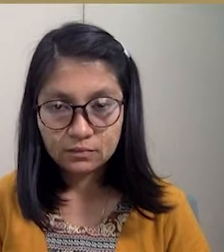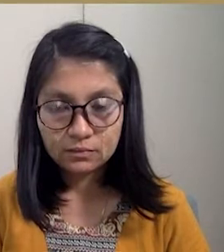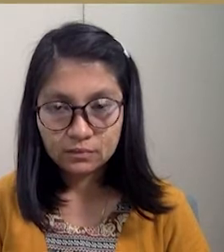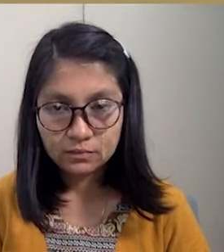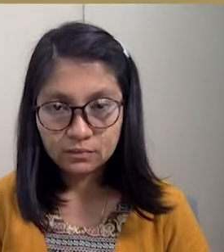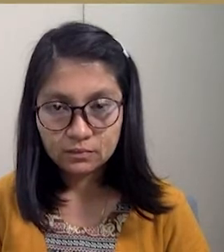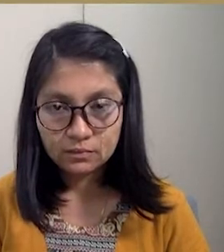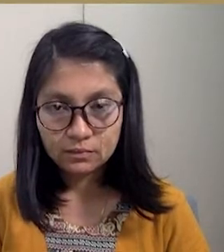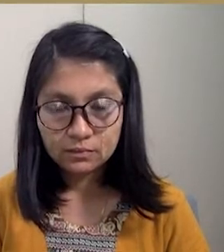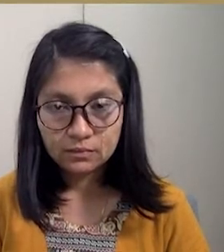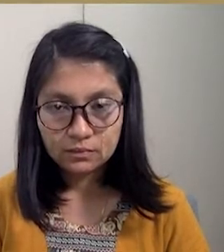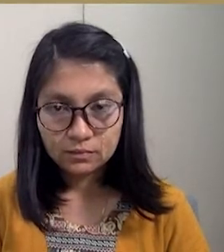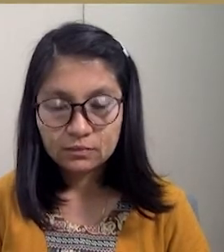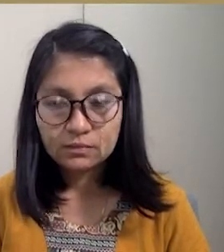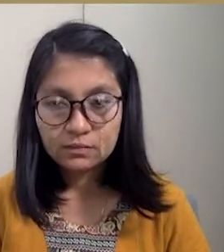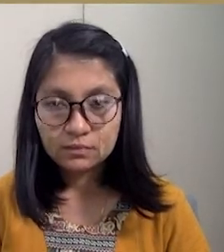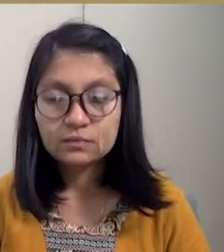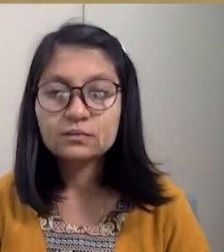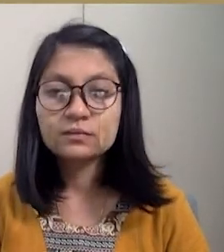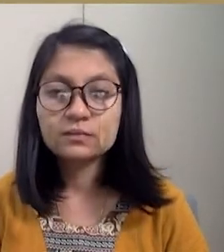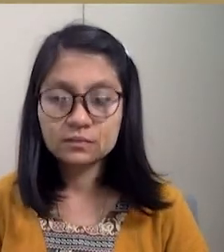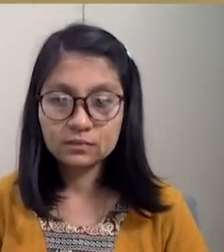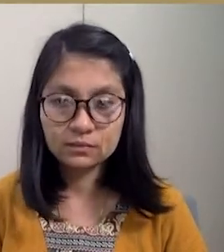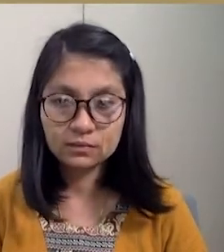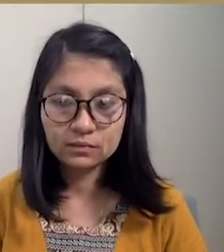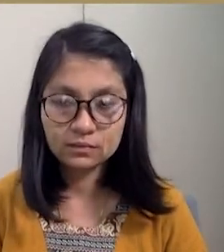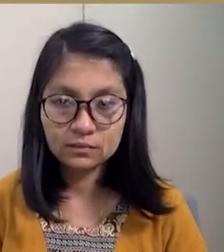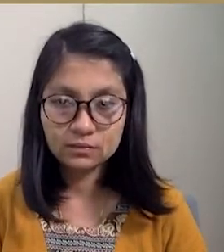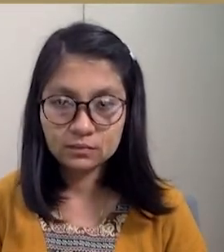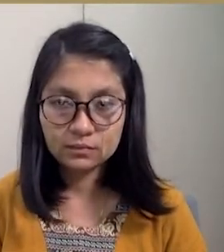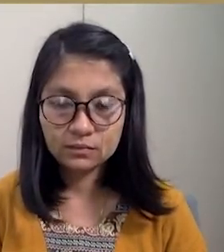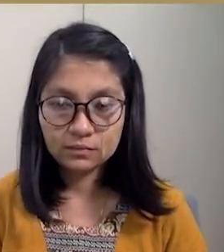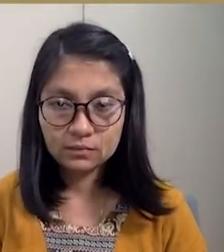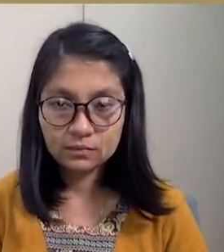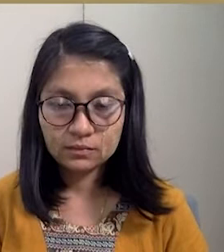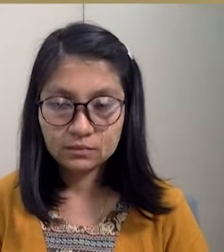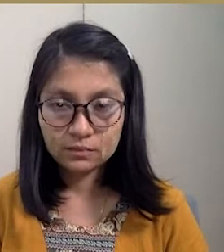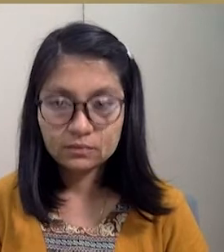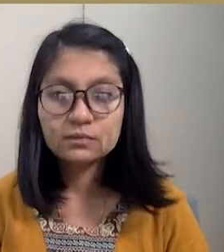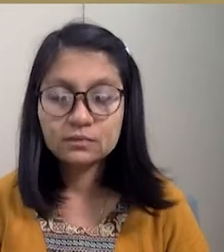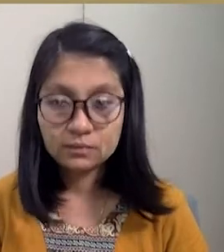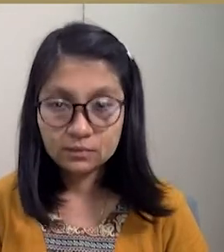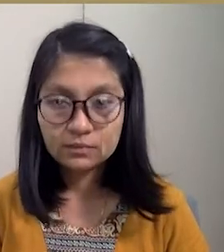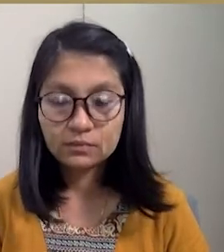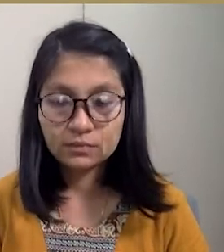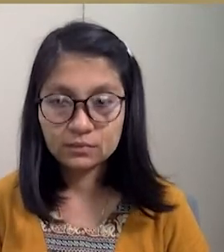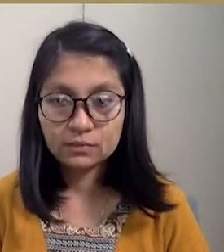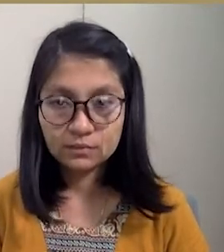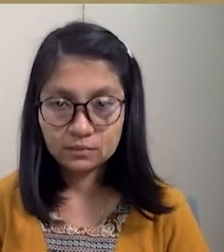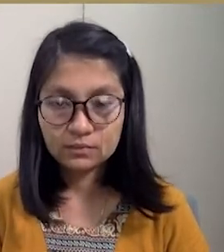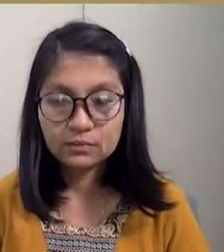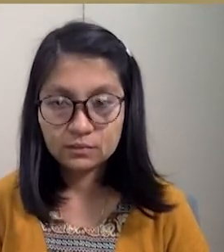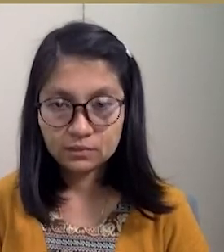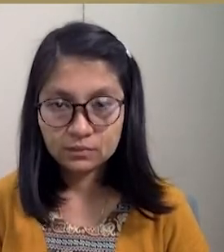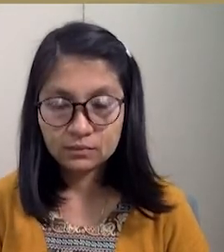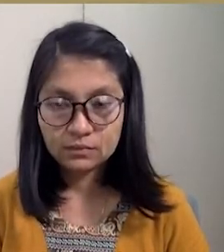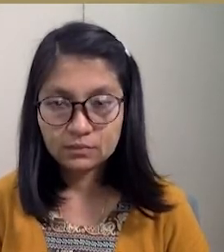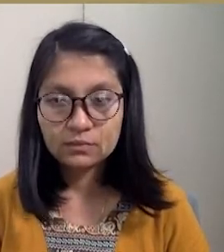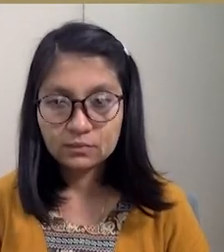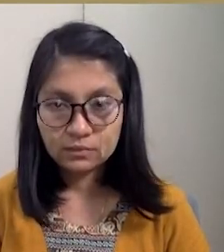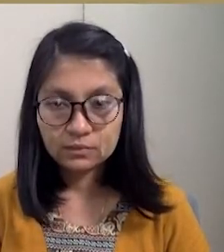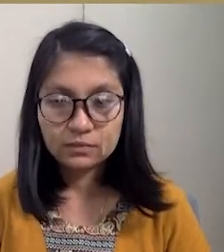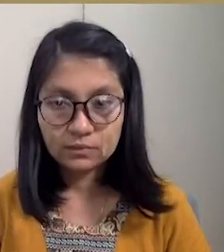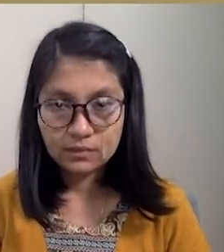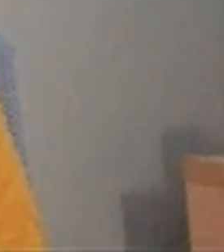တော့ဆိုရင်ဒီဟာဒီရင်းမှာလည်းဘလို့မှဒါပူရှင်လာမယ်။အဲ့ခါကျရင်ဒီခြေတွေထွက်နိုင်တော့မှာမဟုတ်ဘူး။အဲ့ဒါဆိုတော့သူတို့မှာအခက်အခဲဖြစ်လာ